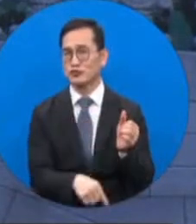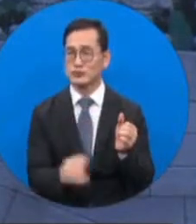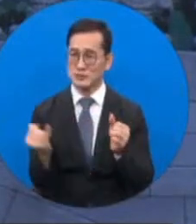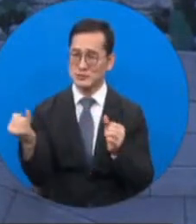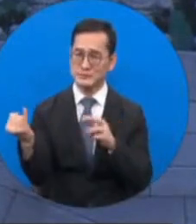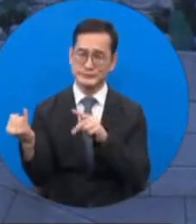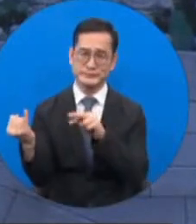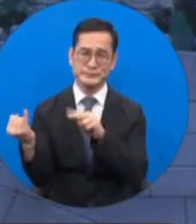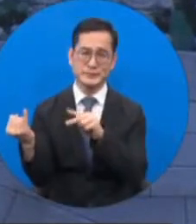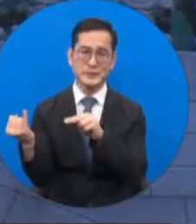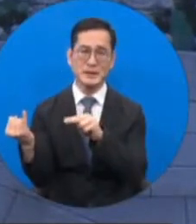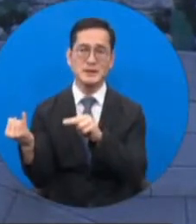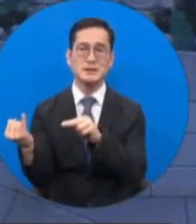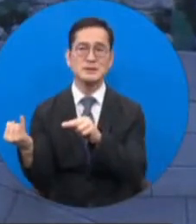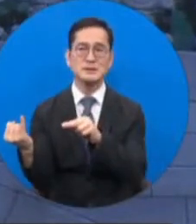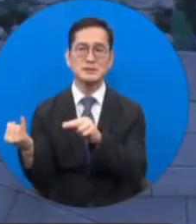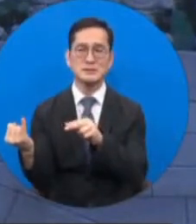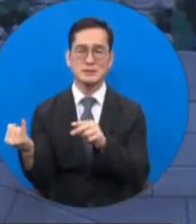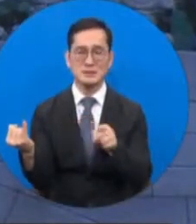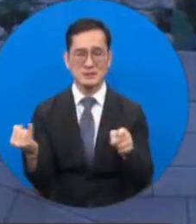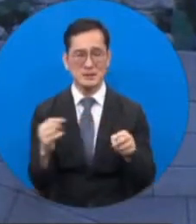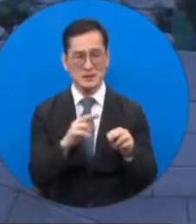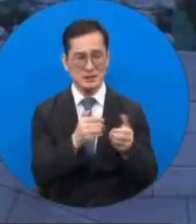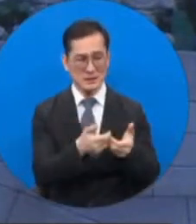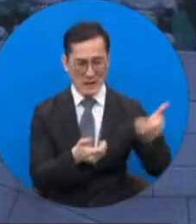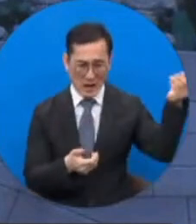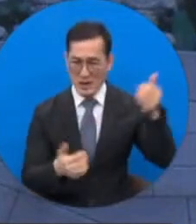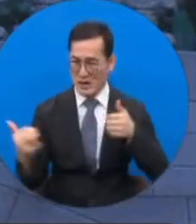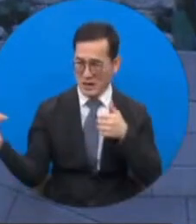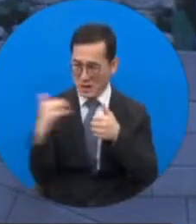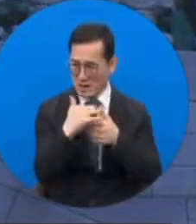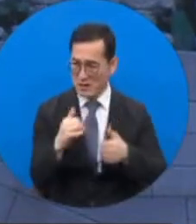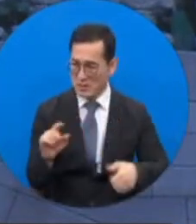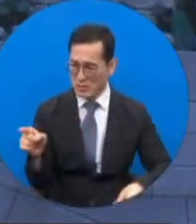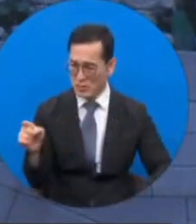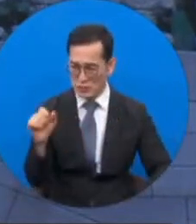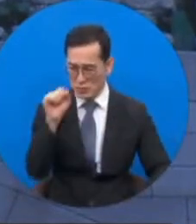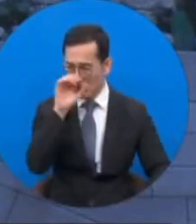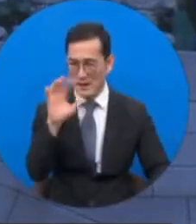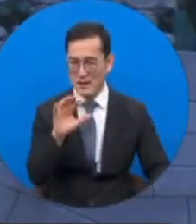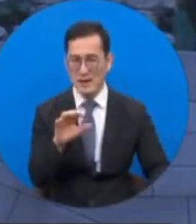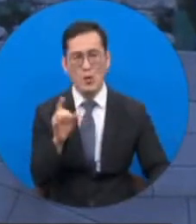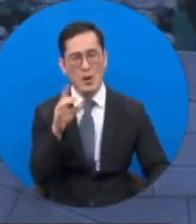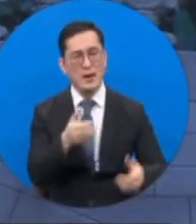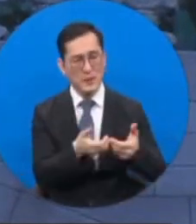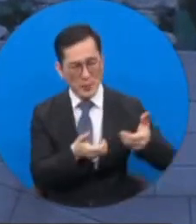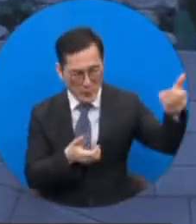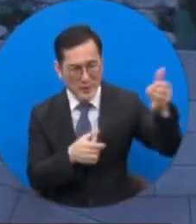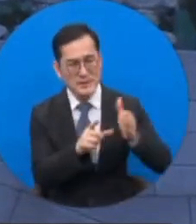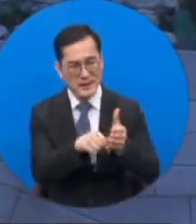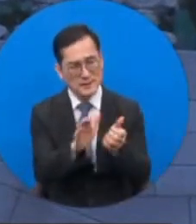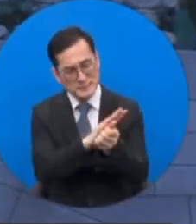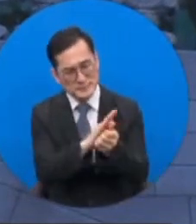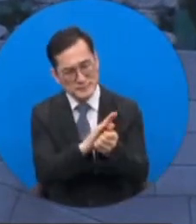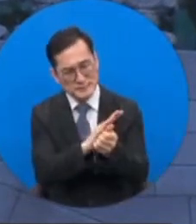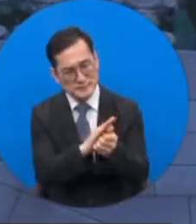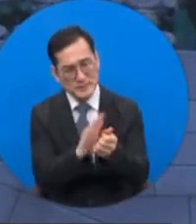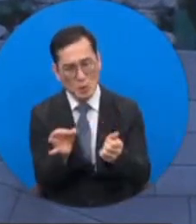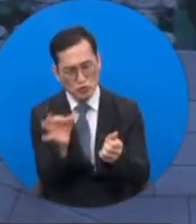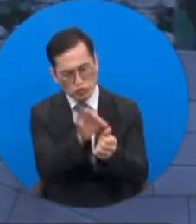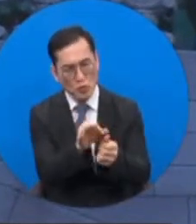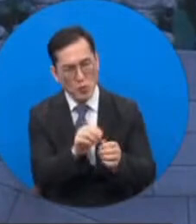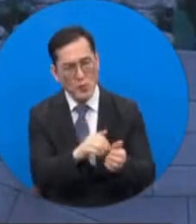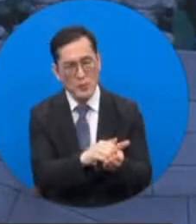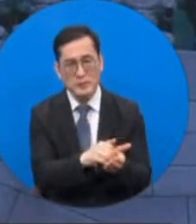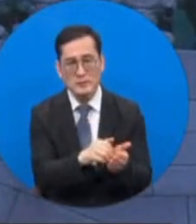비판을 했어요. 공격적이고 위협적이다. 기업에서도 대우해주고 잘해주고 그 명퇴 수당금도 주고 해야